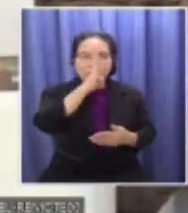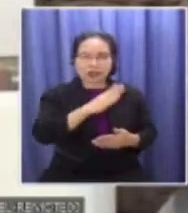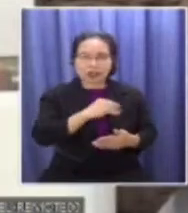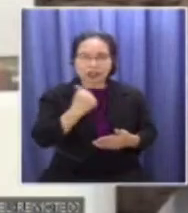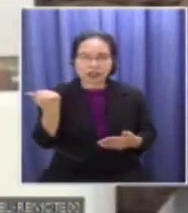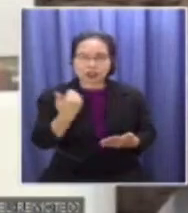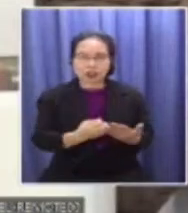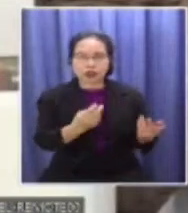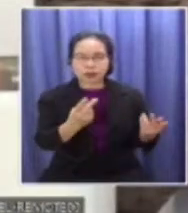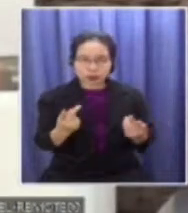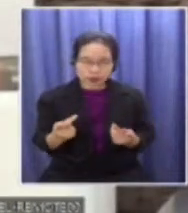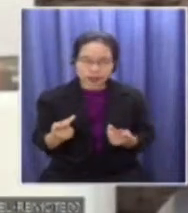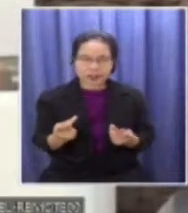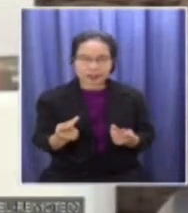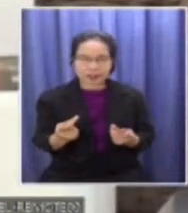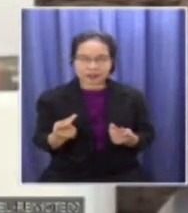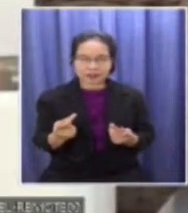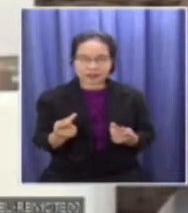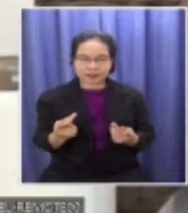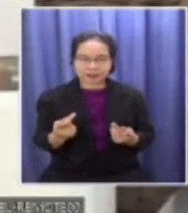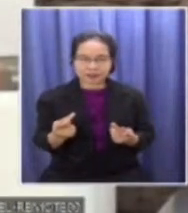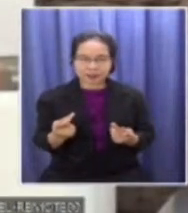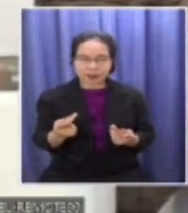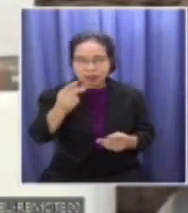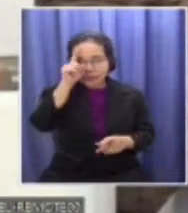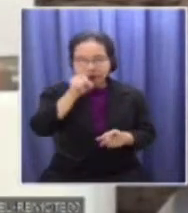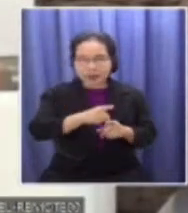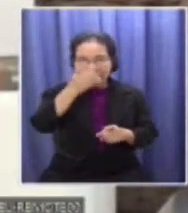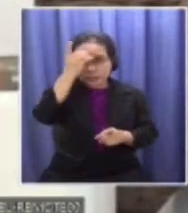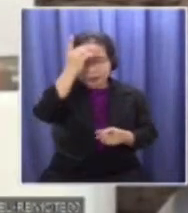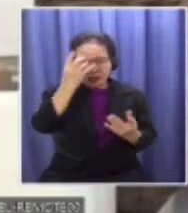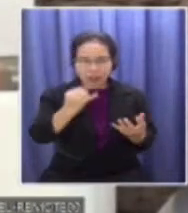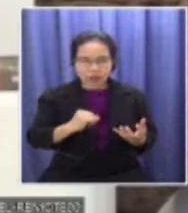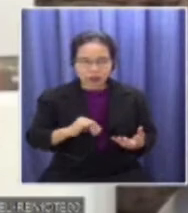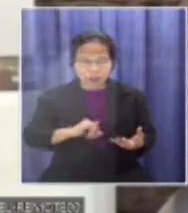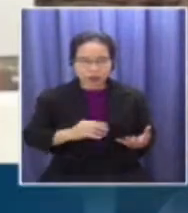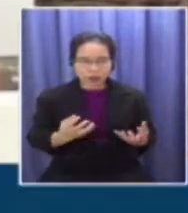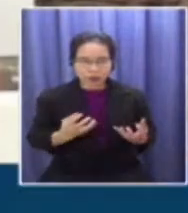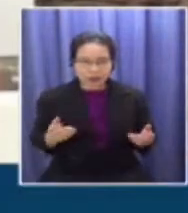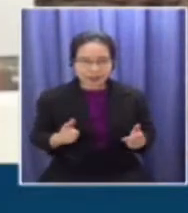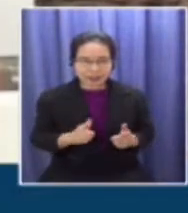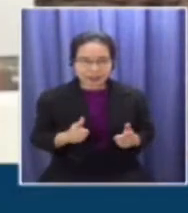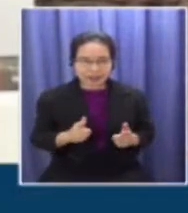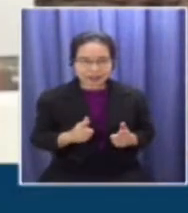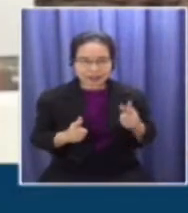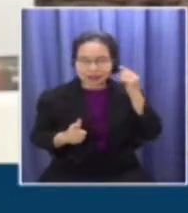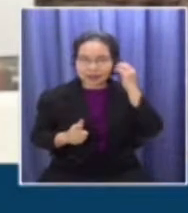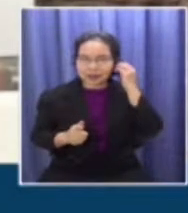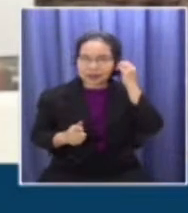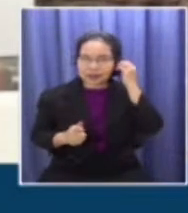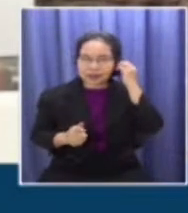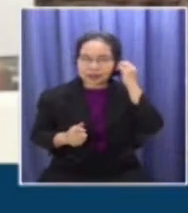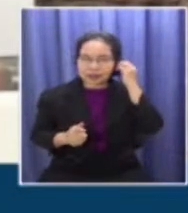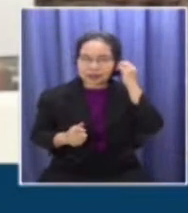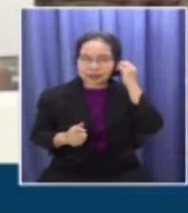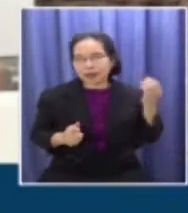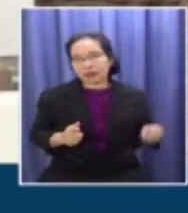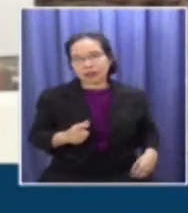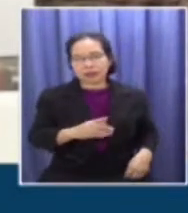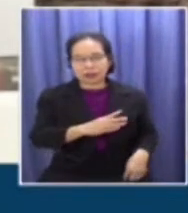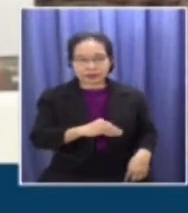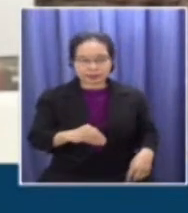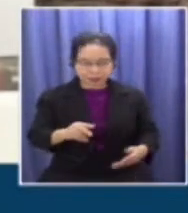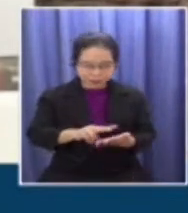Anuanom aseda nka Onyankopɔn baabi biara ma wɔ. Aseda nka Onyankopɔn sɛ yɛn nsa tumi aka